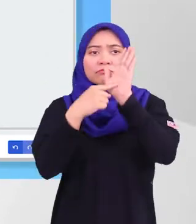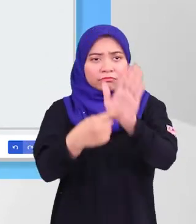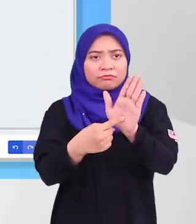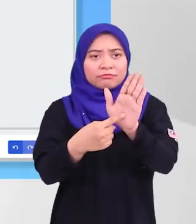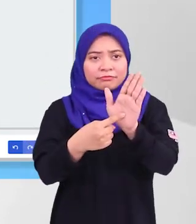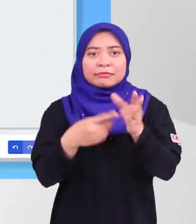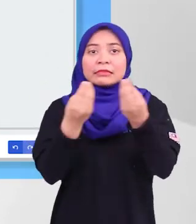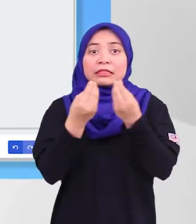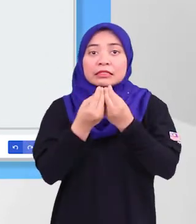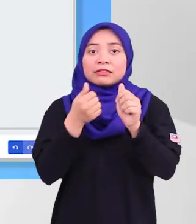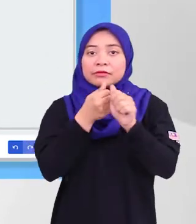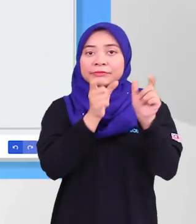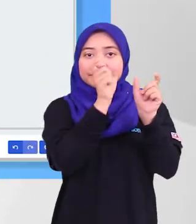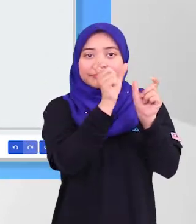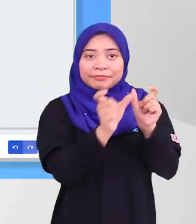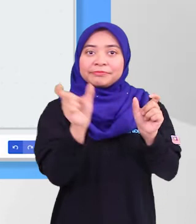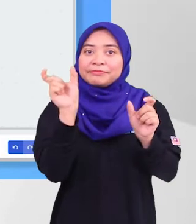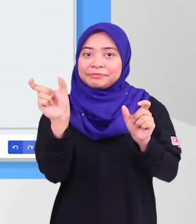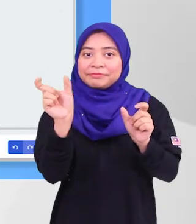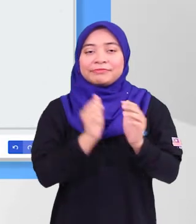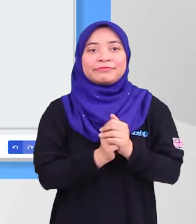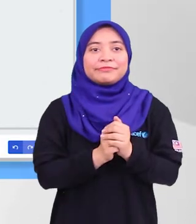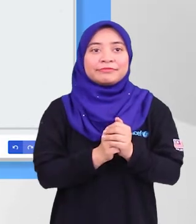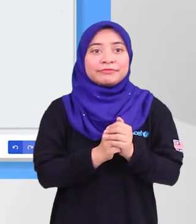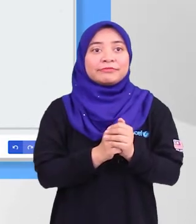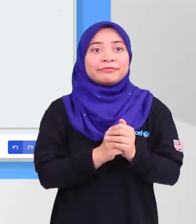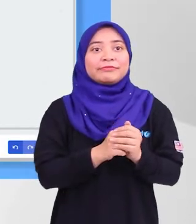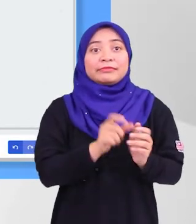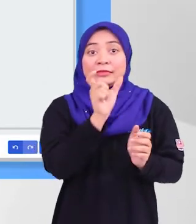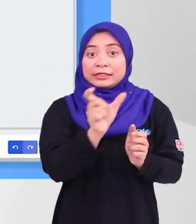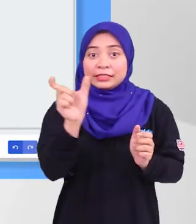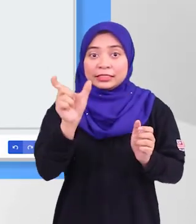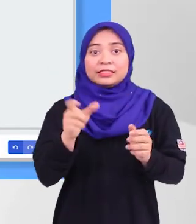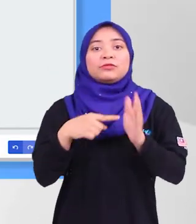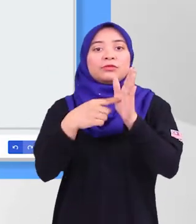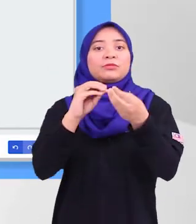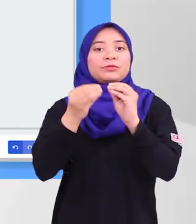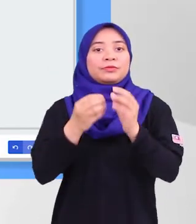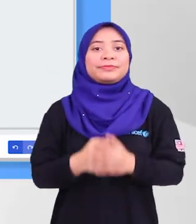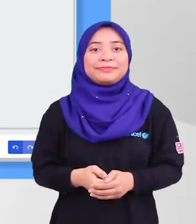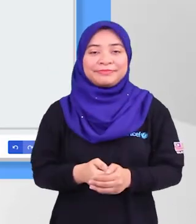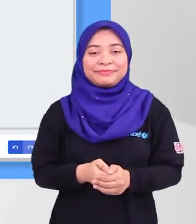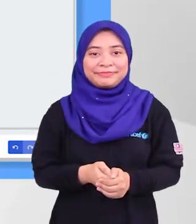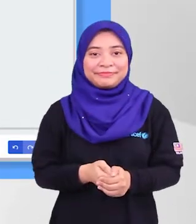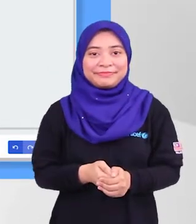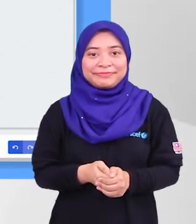Untuk memamparkan kiraan tersebut, gunakan blok forever dan masukkan blok show number.